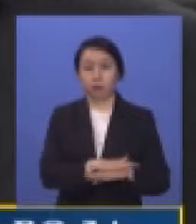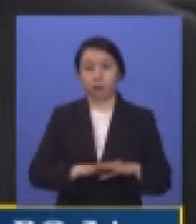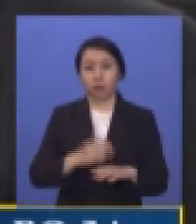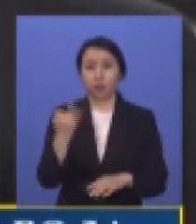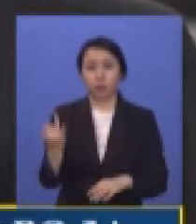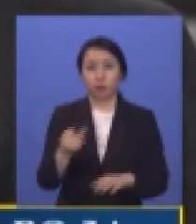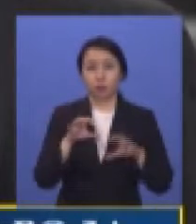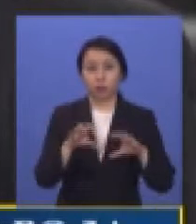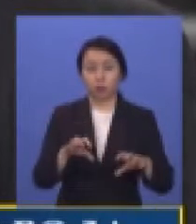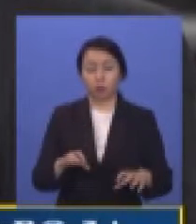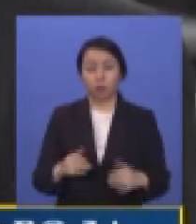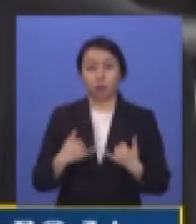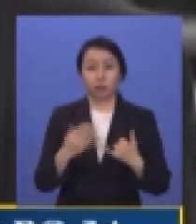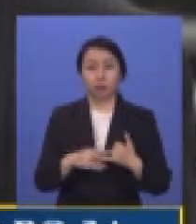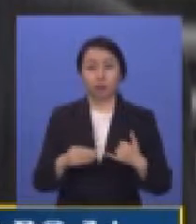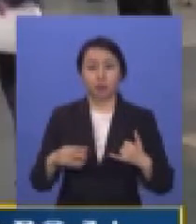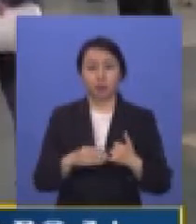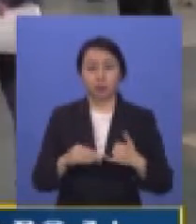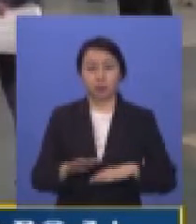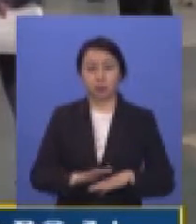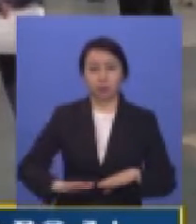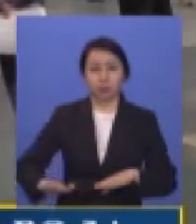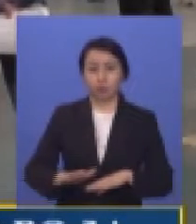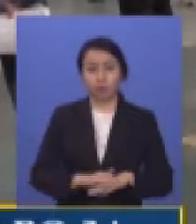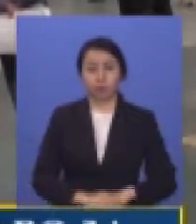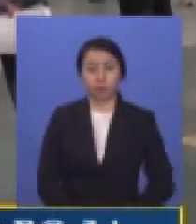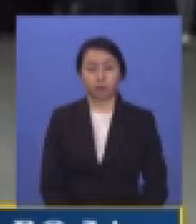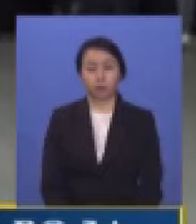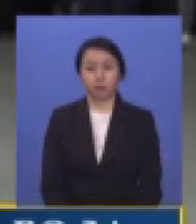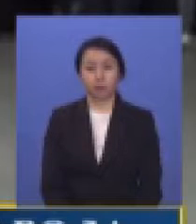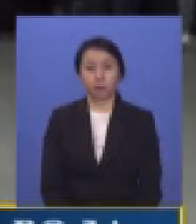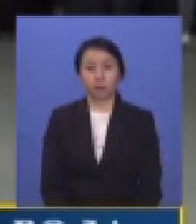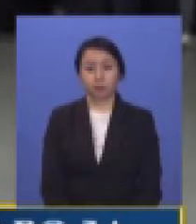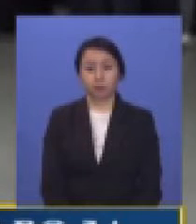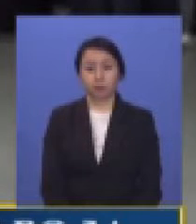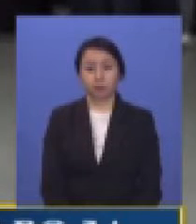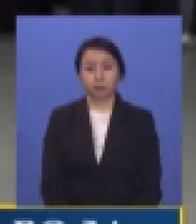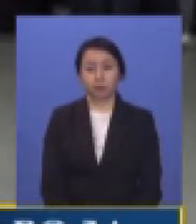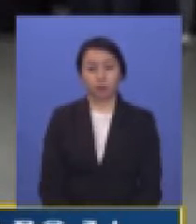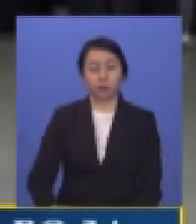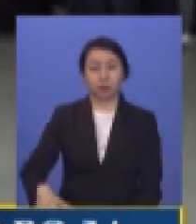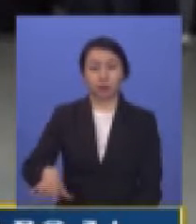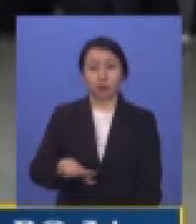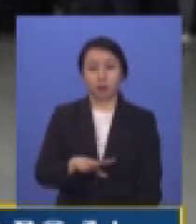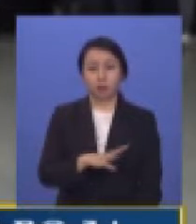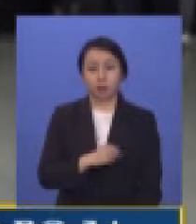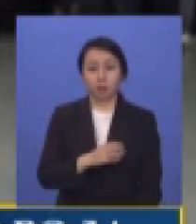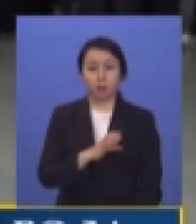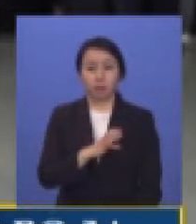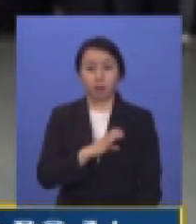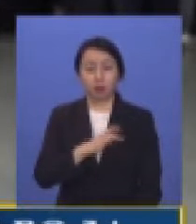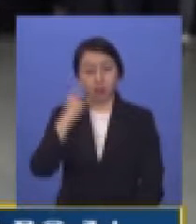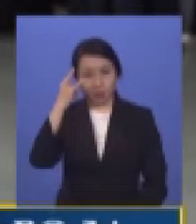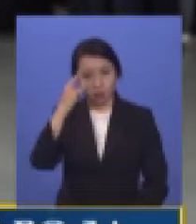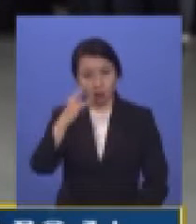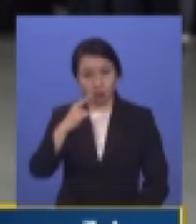этого, население интересует закон о присвоении земли. Все недра